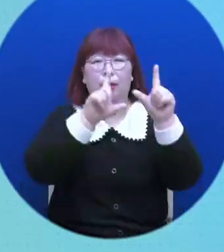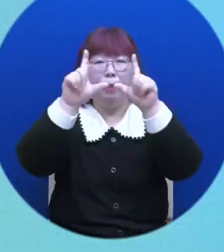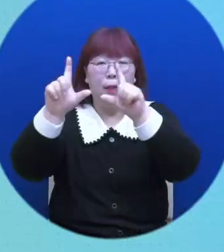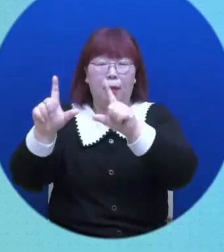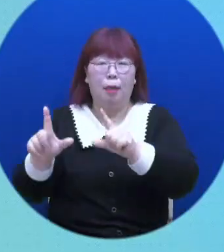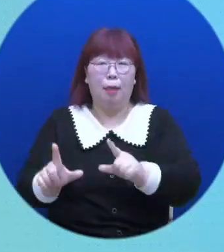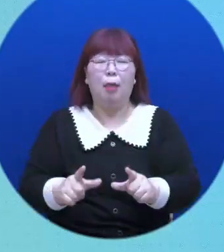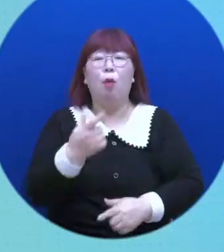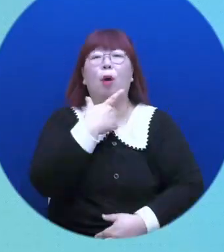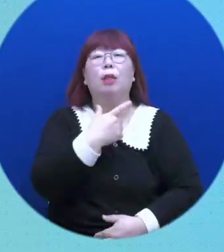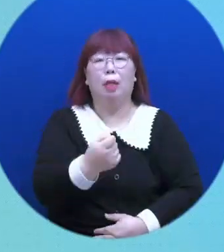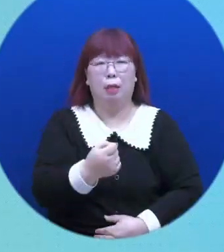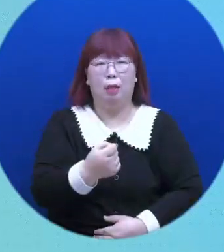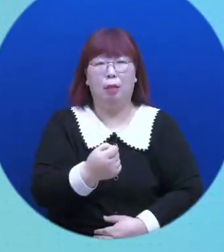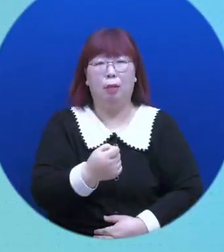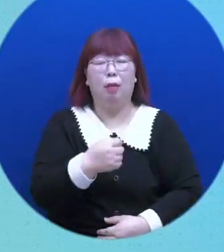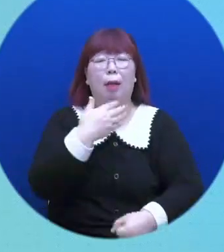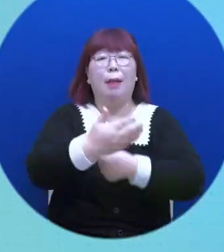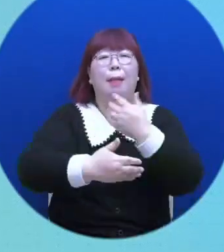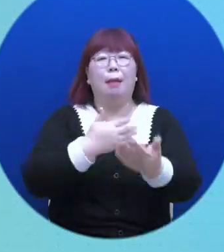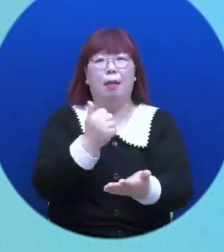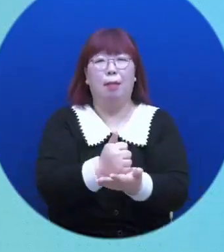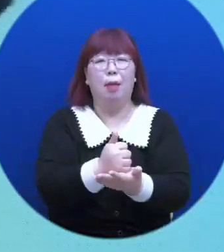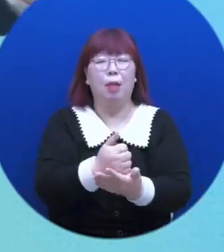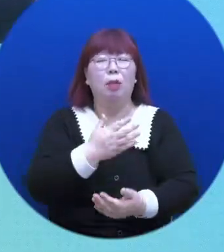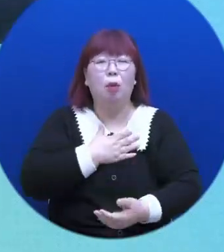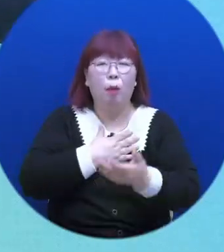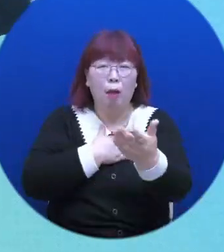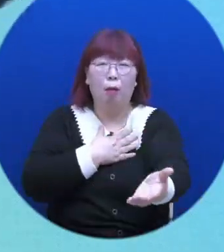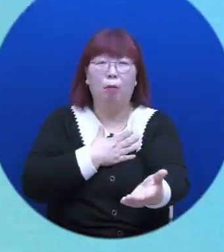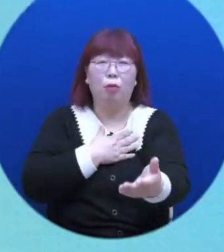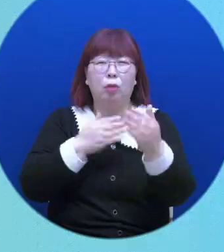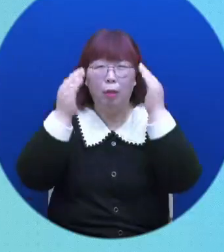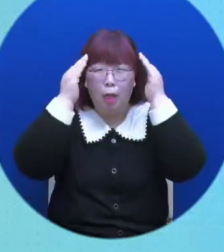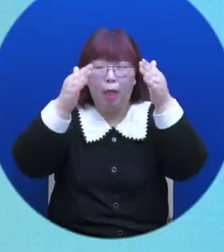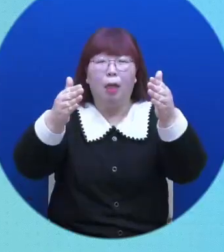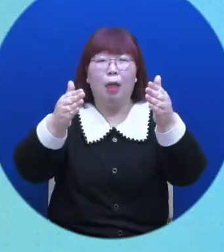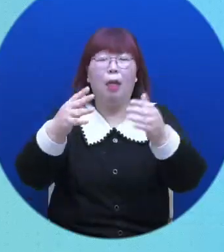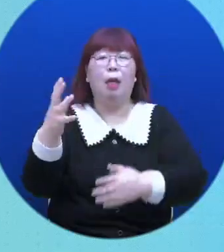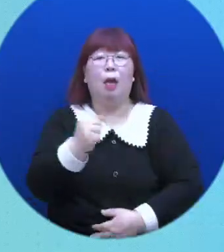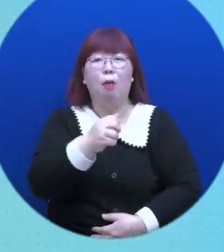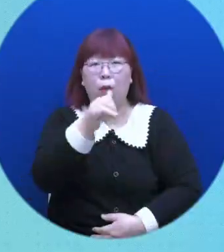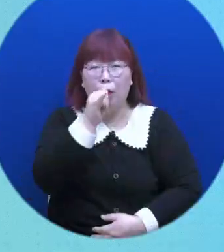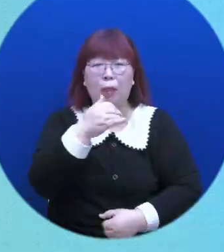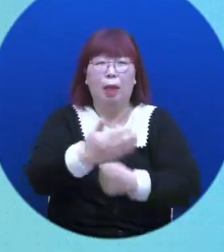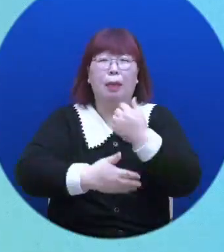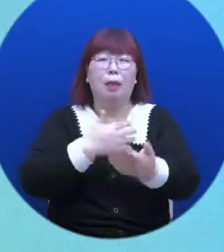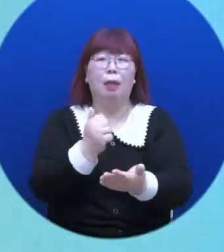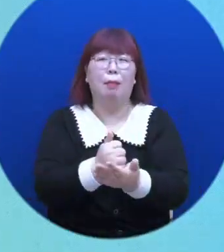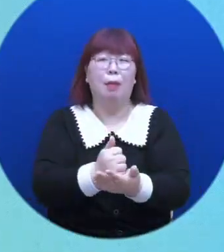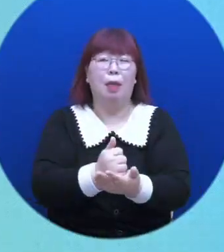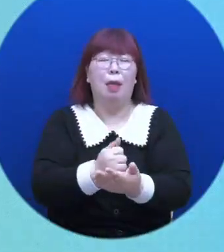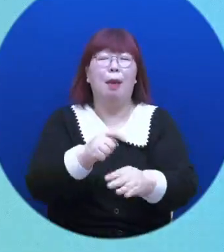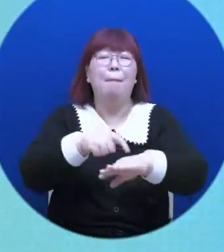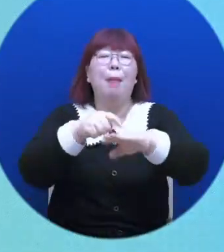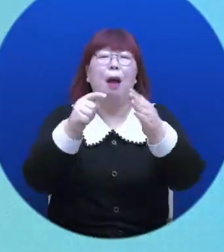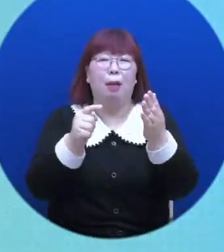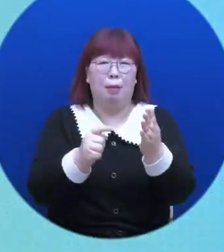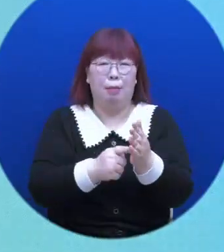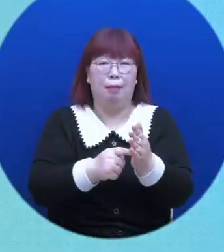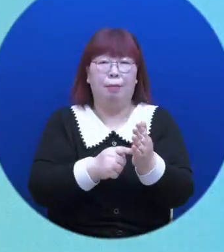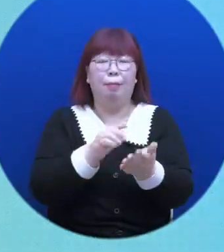하는 것, 이것이 하나님께서 저와 여러분을 향하여 갖고 있는 하나님의 본심,